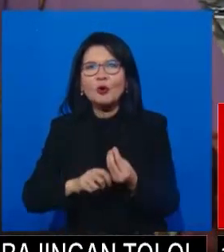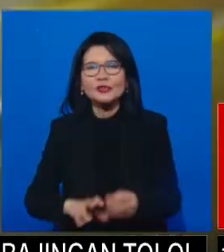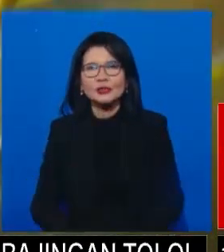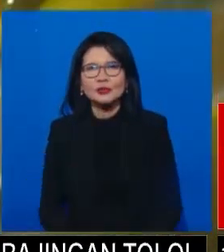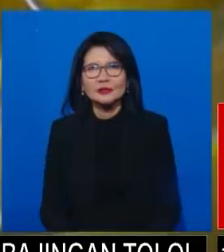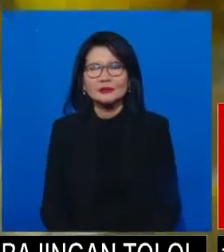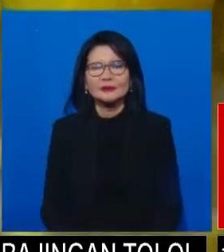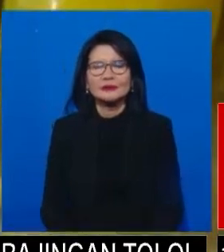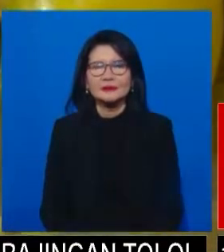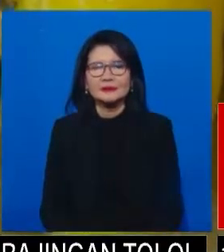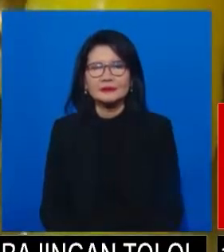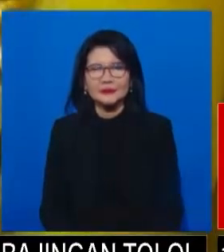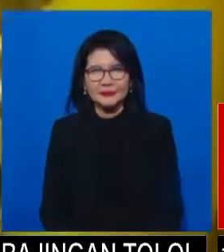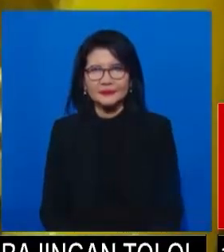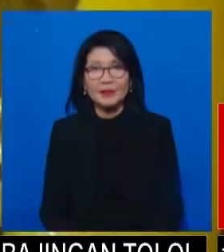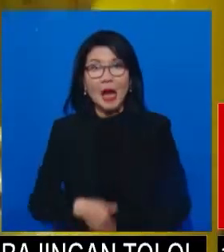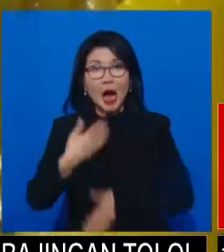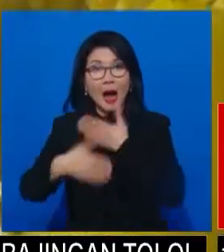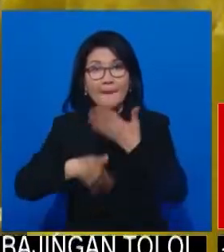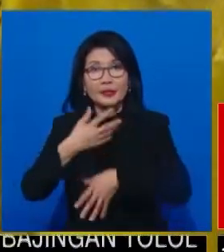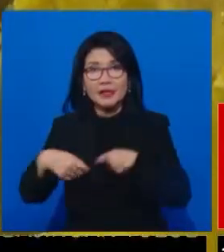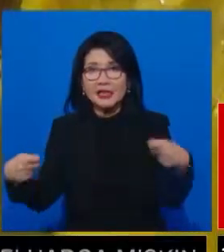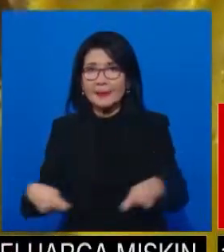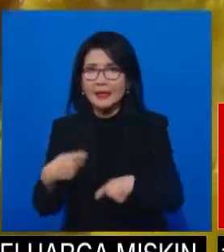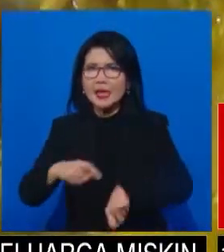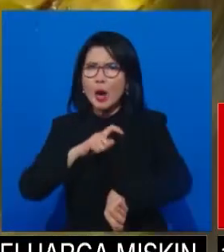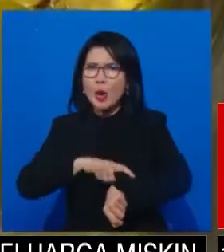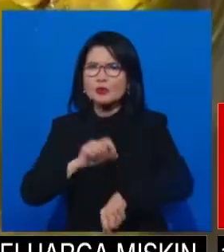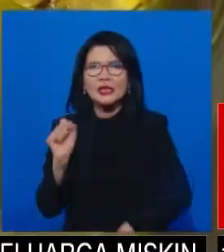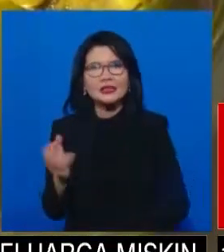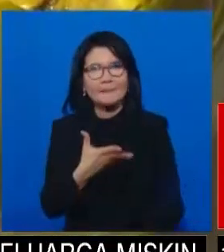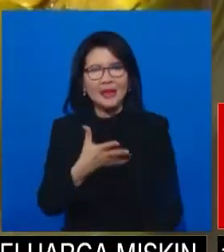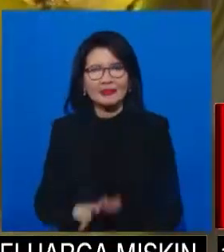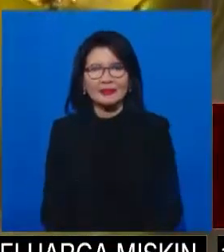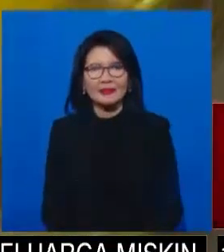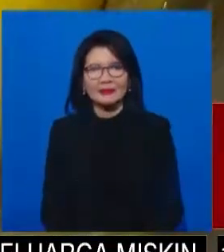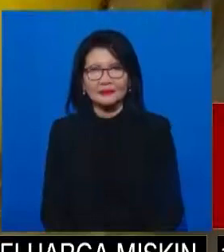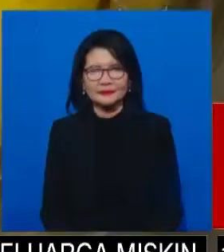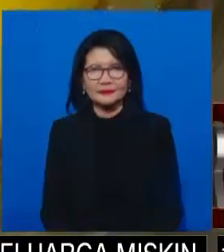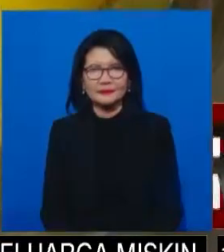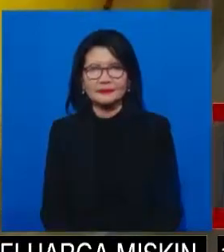amis itu ya. Proses memasaknya tak membutuhkan waktu lama untuk menambah kesegaran ikan.